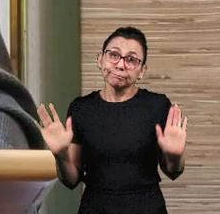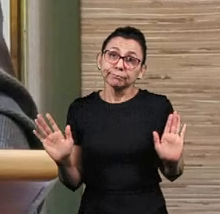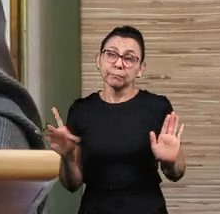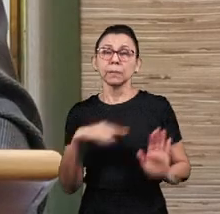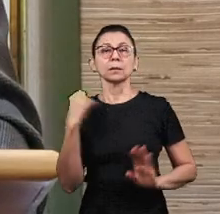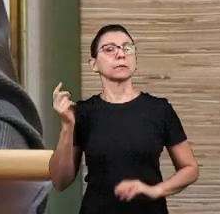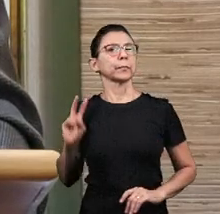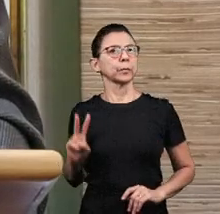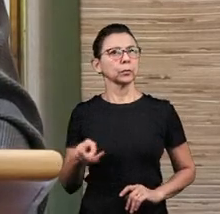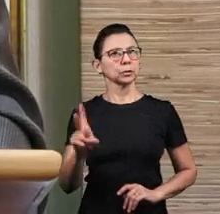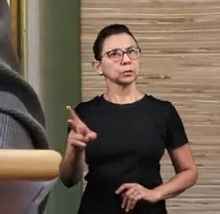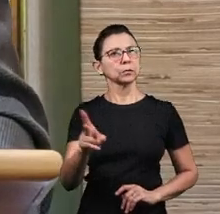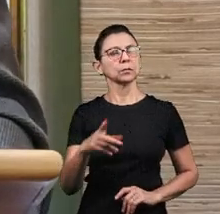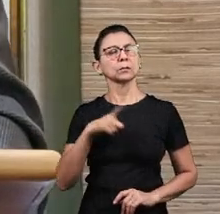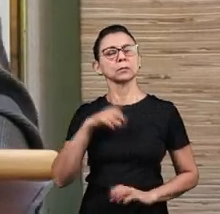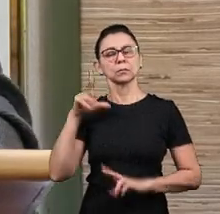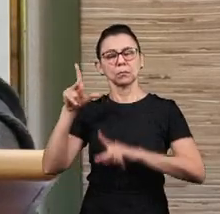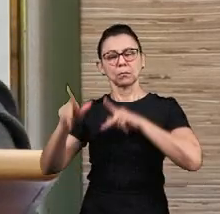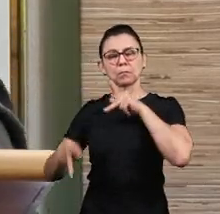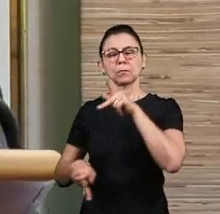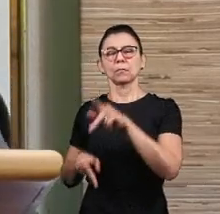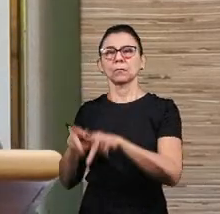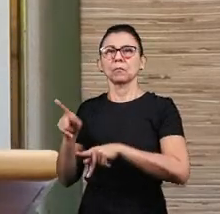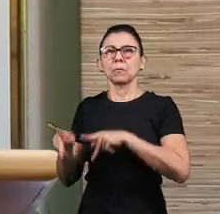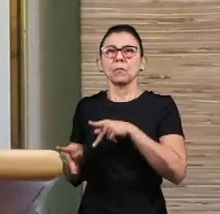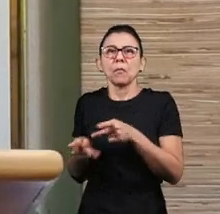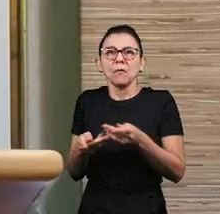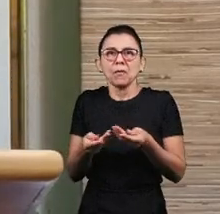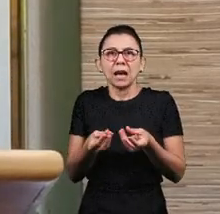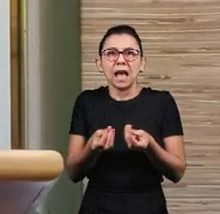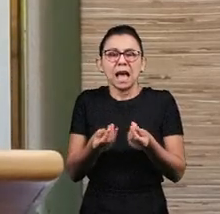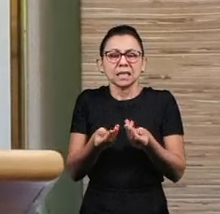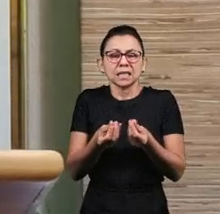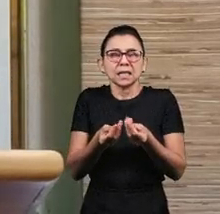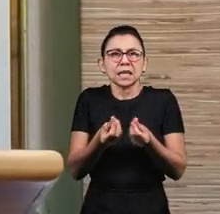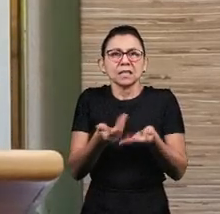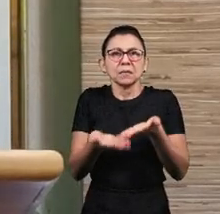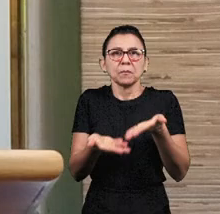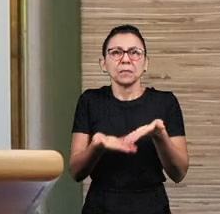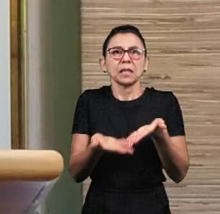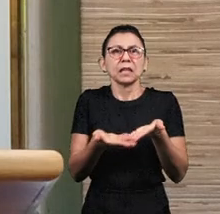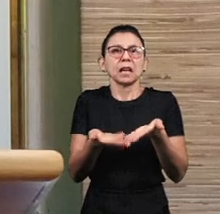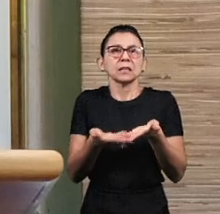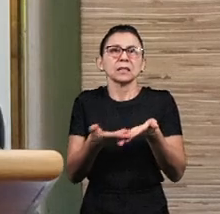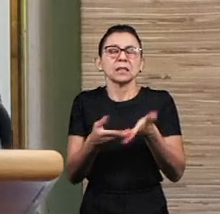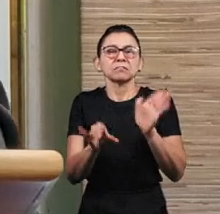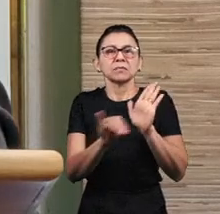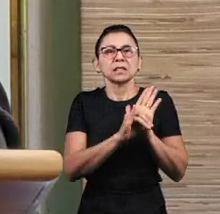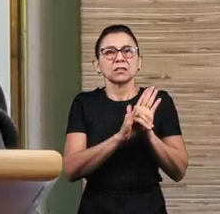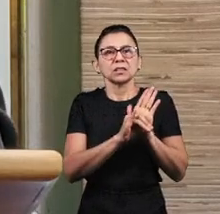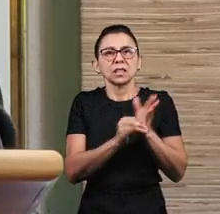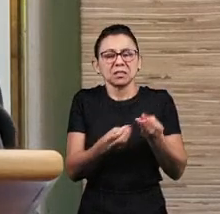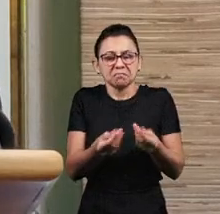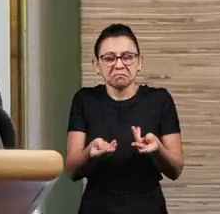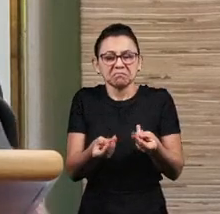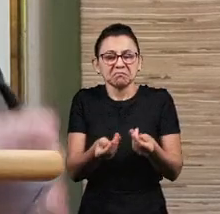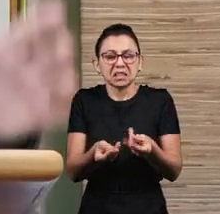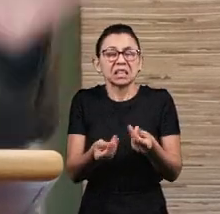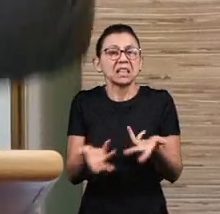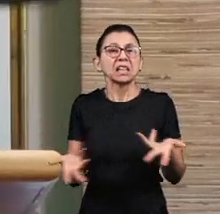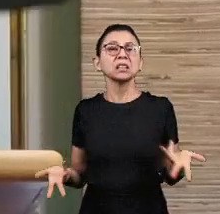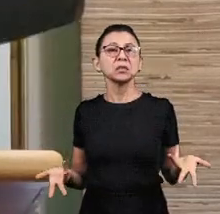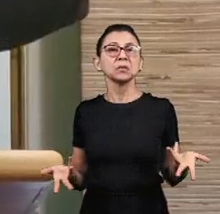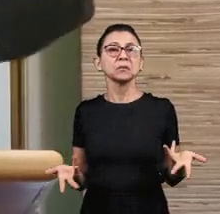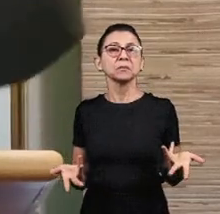Mais nous allons continuer. Parce qu'il y a un peuple qui perd de son identité. La